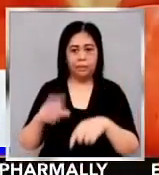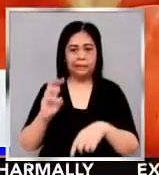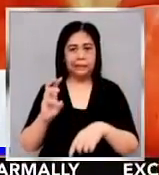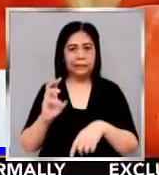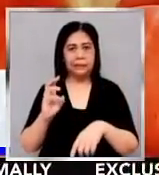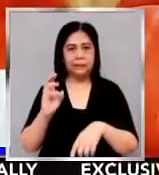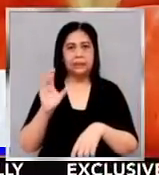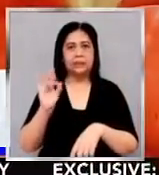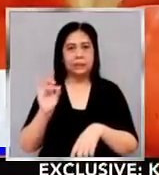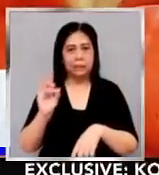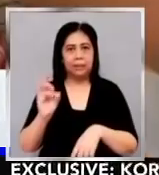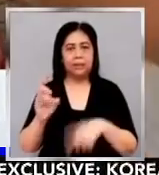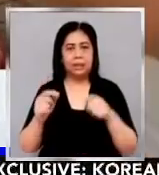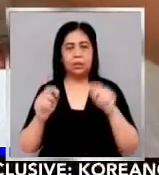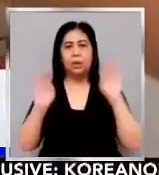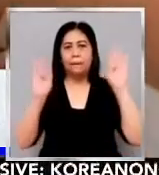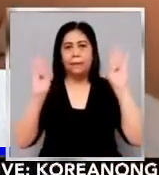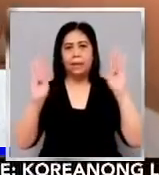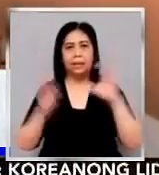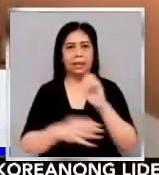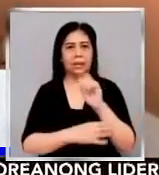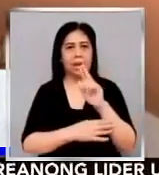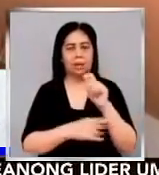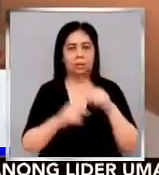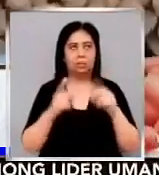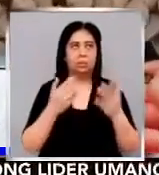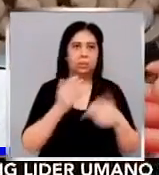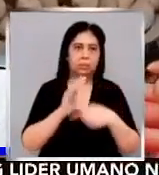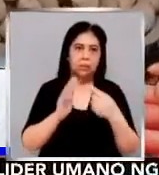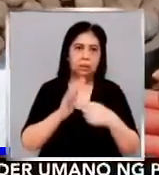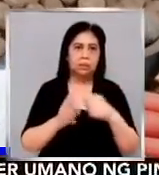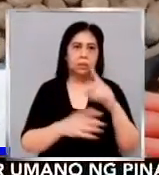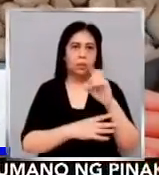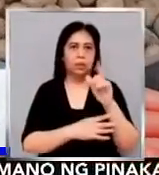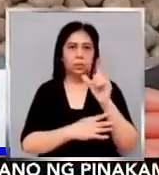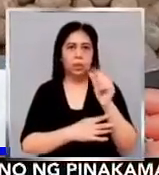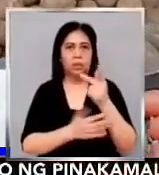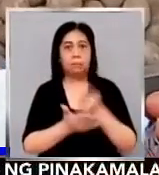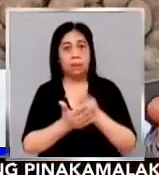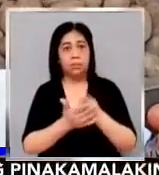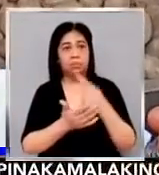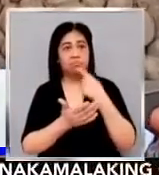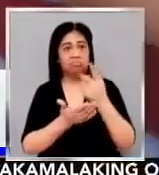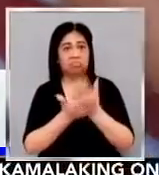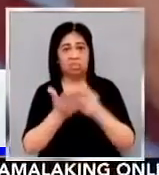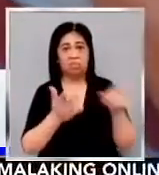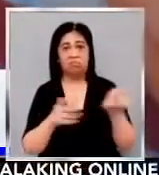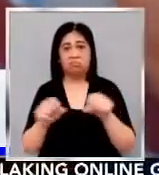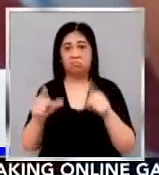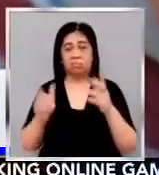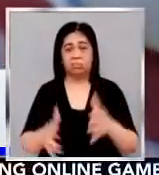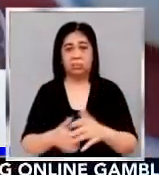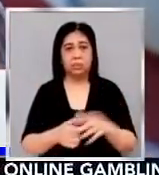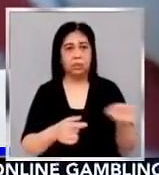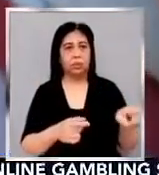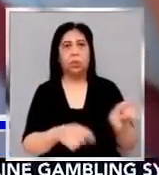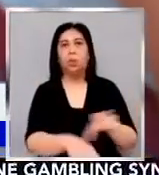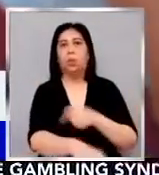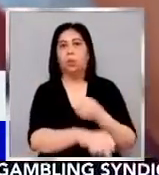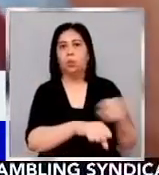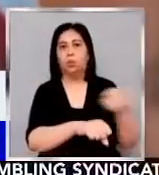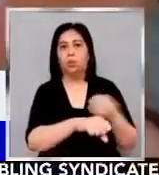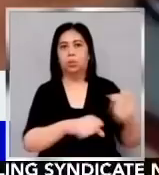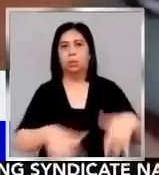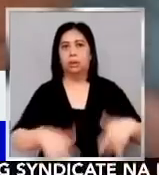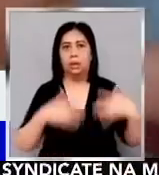Benguet carrots, na maabot kung minsan ng 120 pesos ayon sa ilang nagtitinda. Ito matagal ang buhay. Ah, okay.